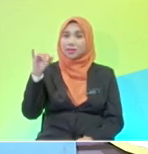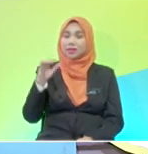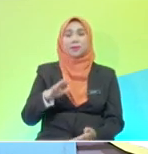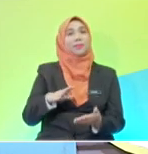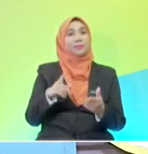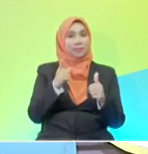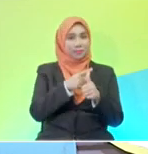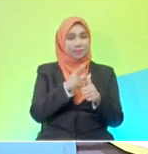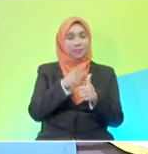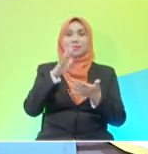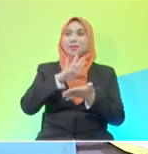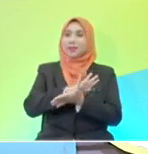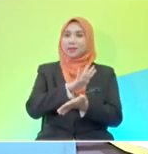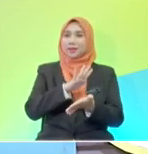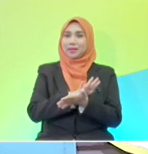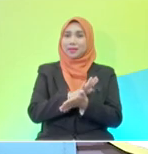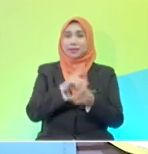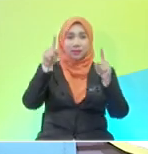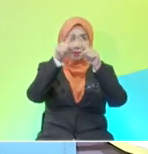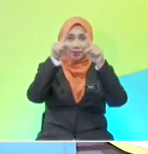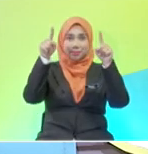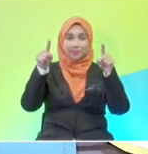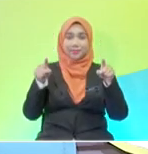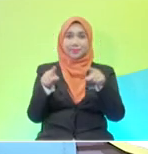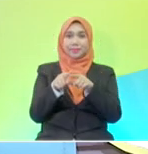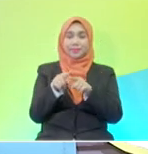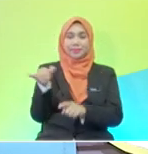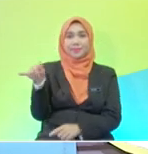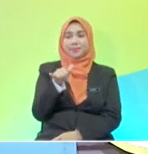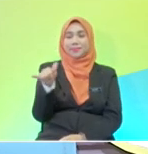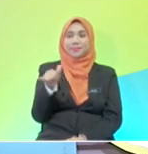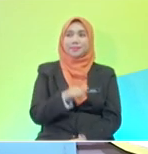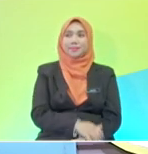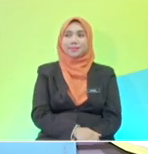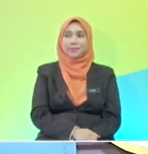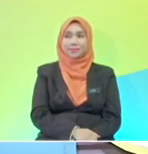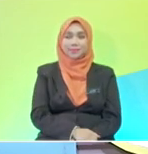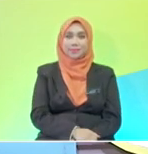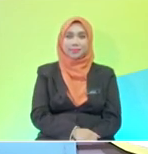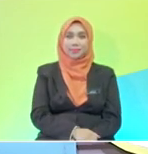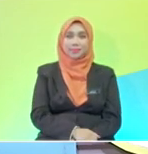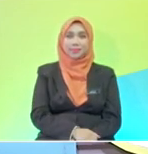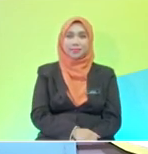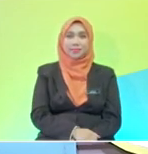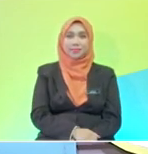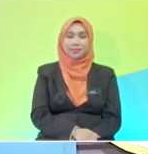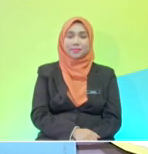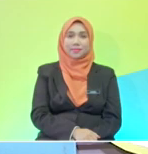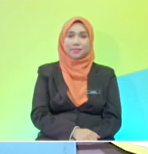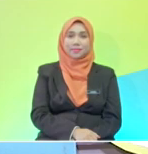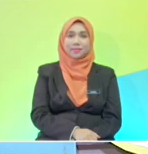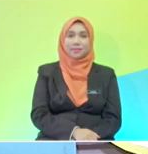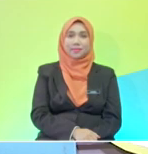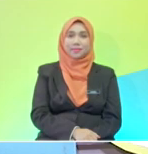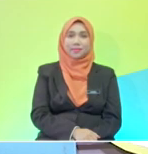kertas persegi empat sama Oke kita perlukan gunting dan kalau